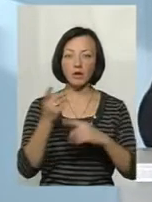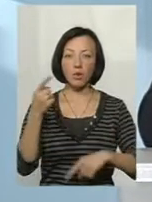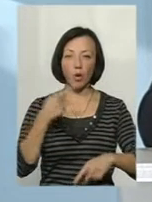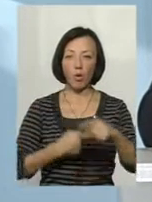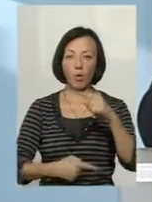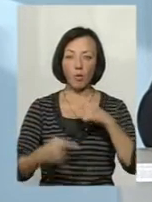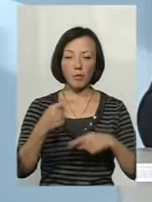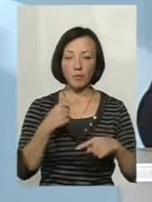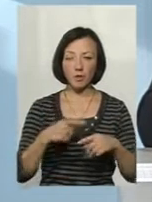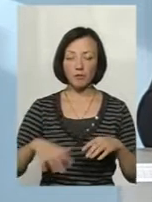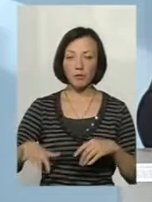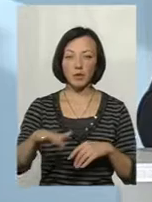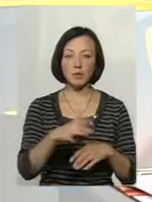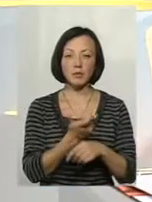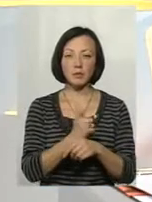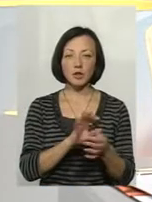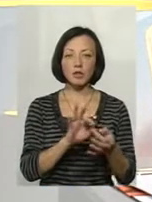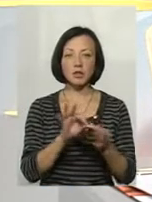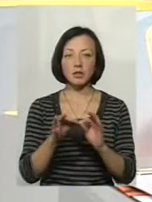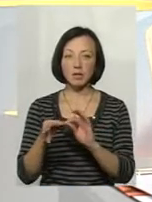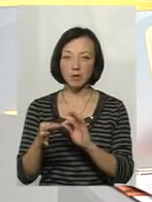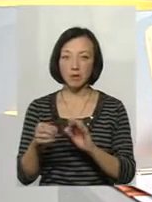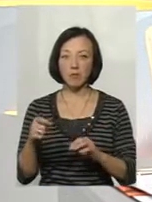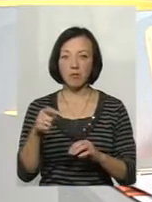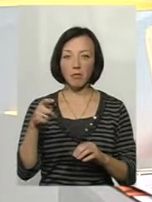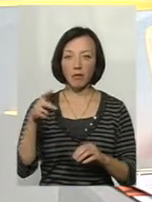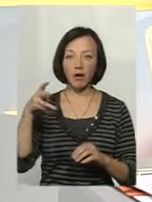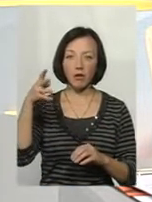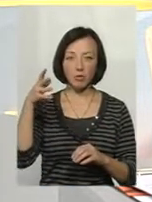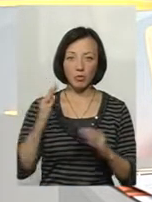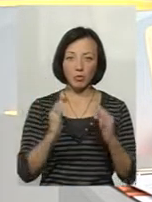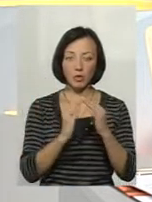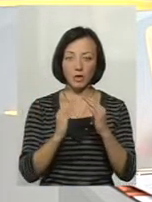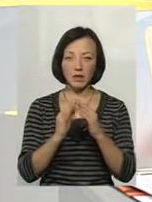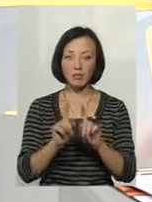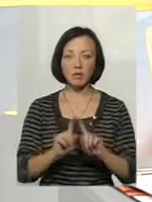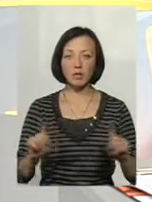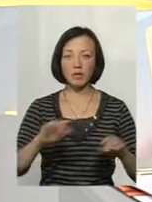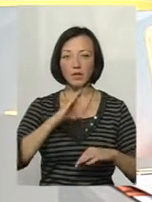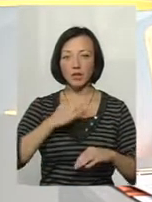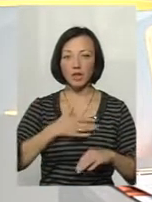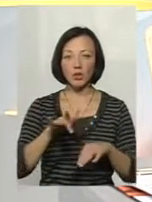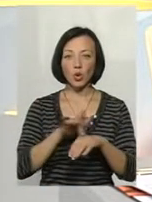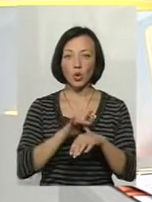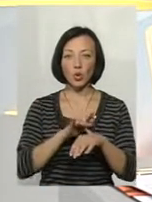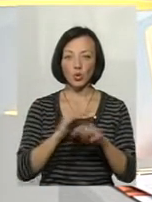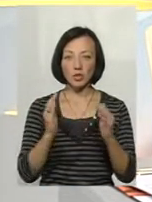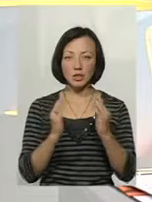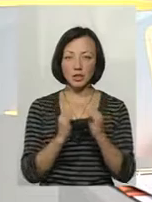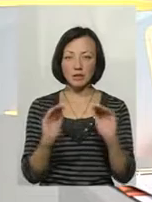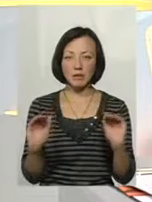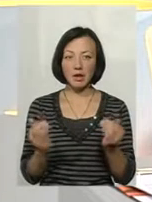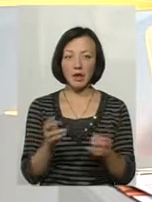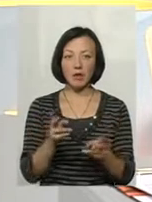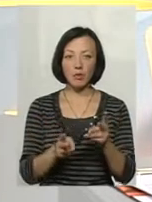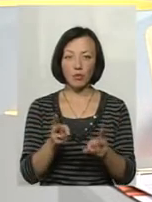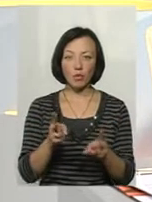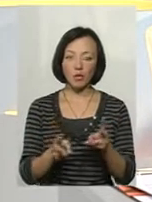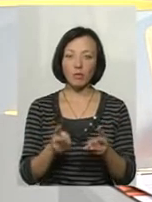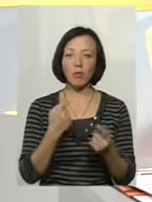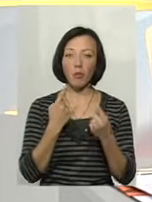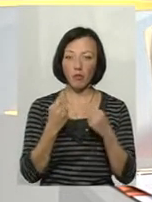Більш детальніше про багатоповерхівки і особливо про ті наші хрущівки з невеличкими кухнями, я думаю,